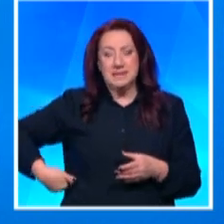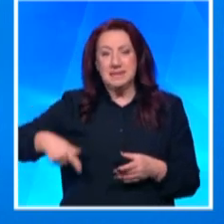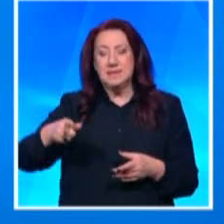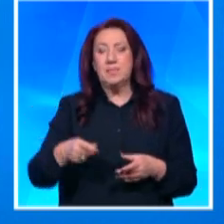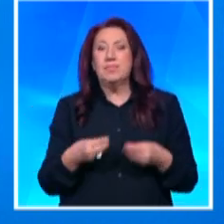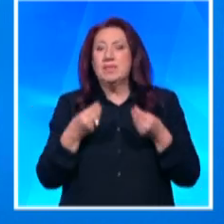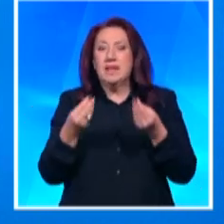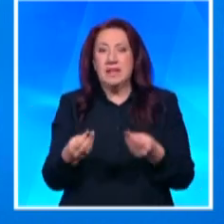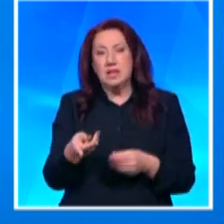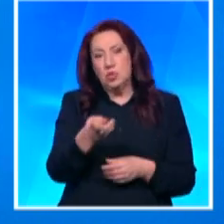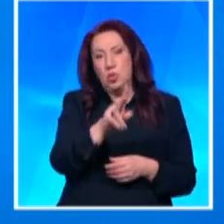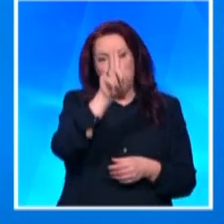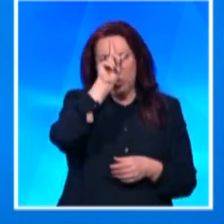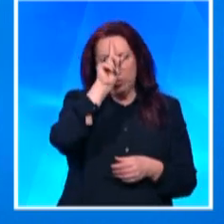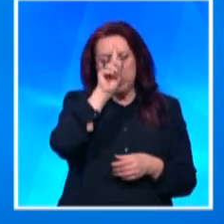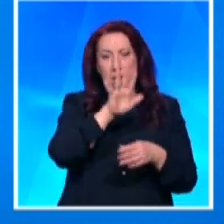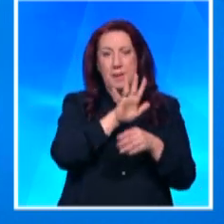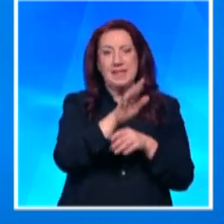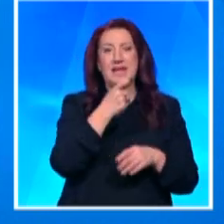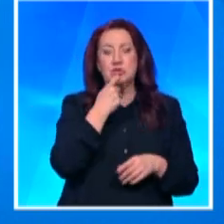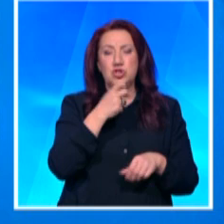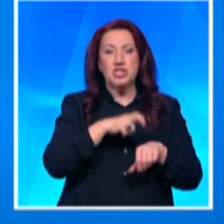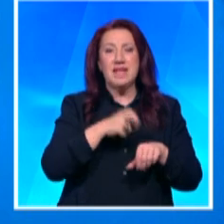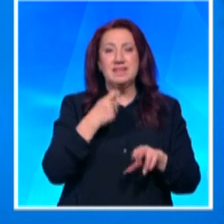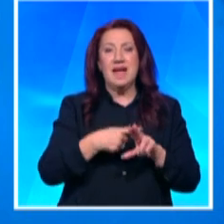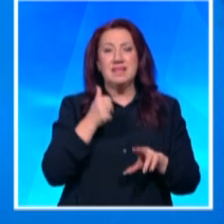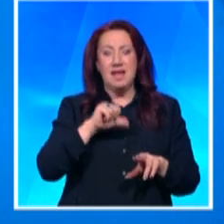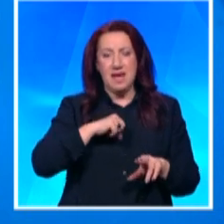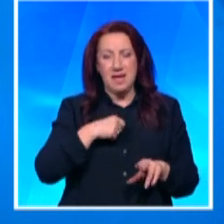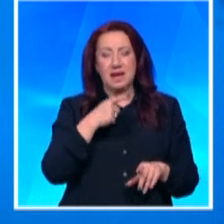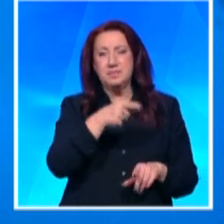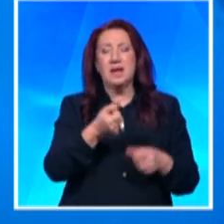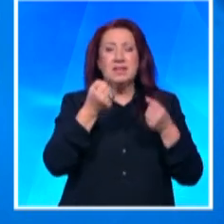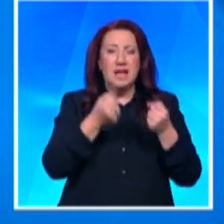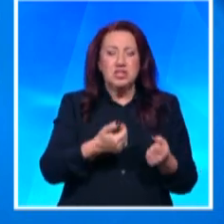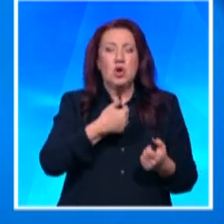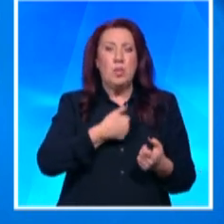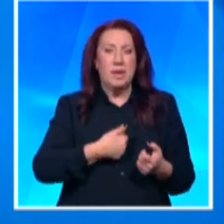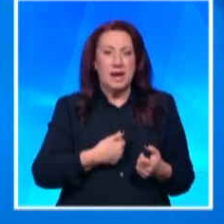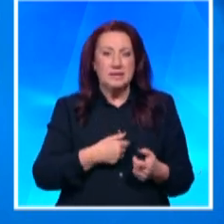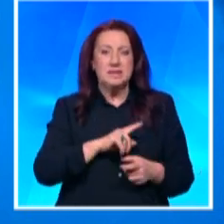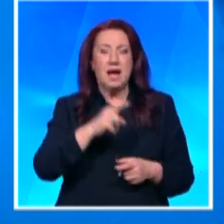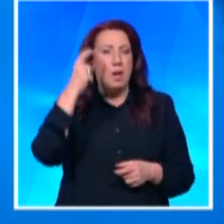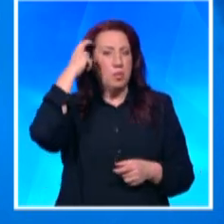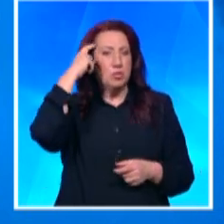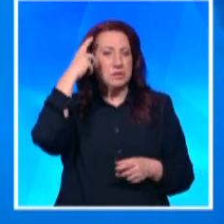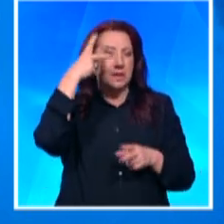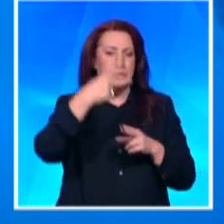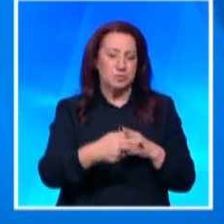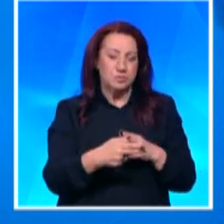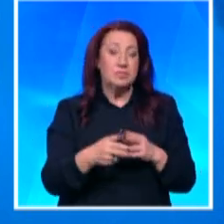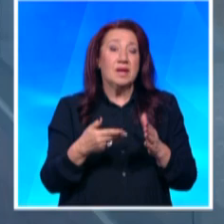Даная, която изпадна в мозъчна смърт след тежка операция. Въпреки усилията на специалистите от Пирогов, момичето